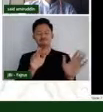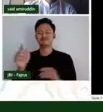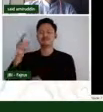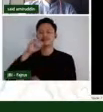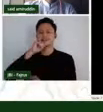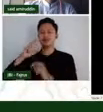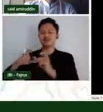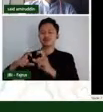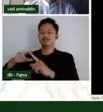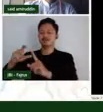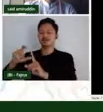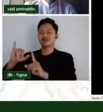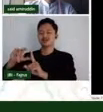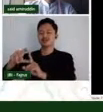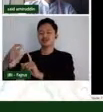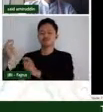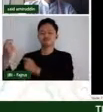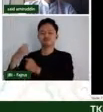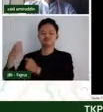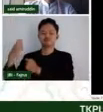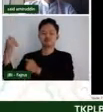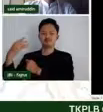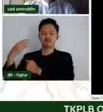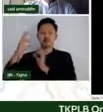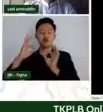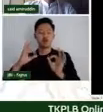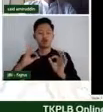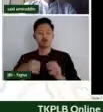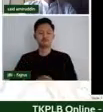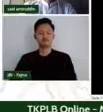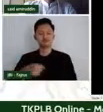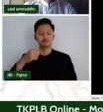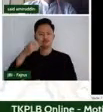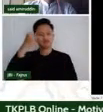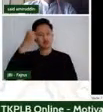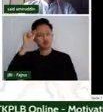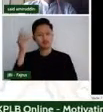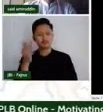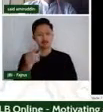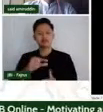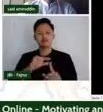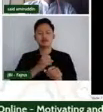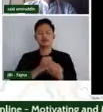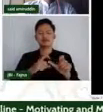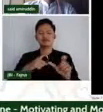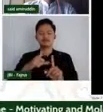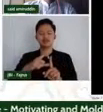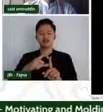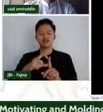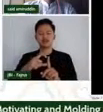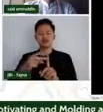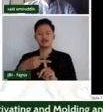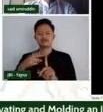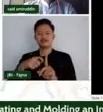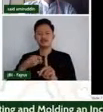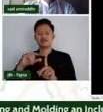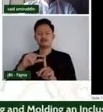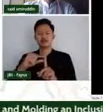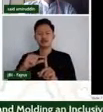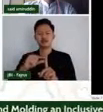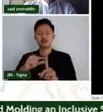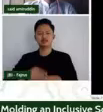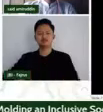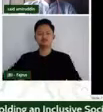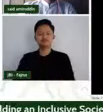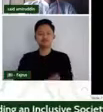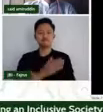saja supaya nggak salah. Kemudian pendidikannya di PGSD, FKIP, USK, Banda Aceh.